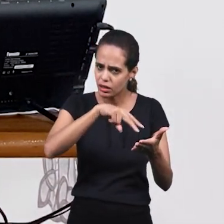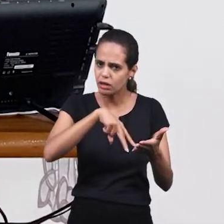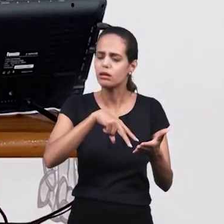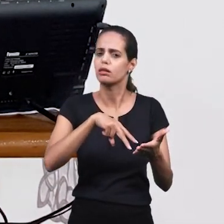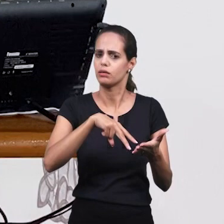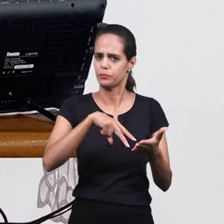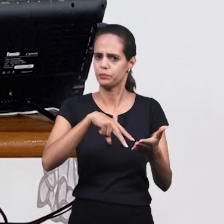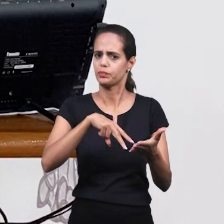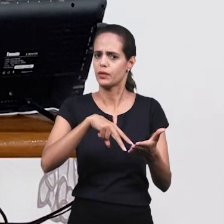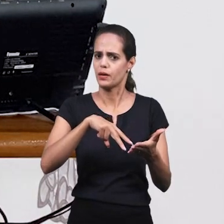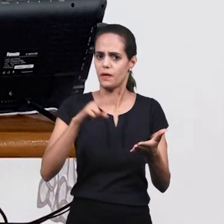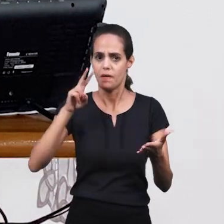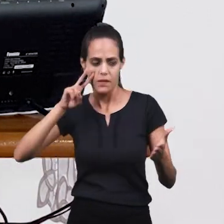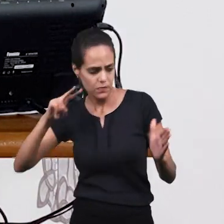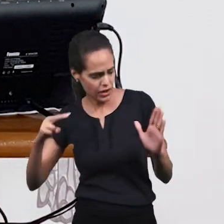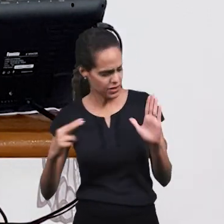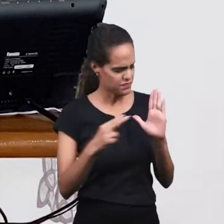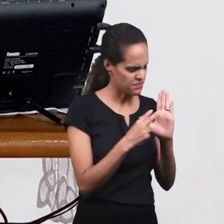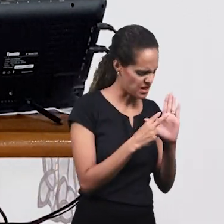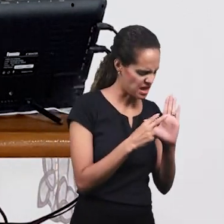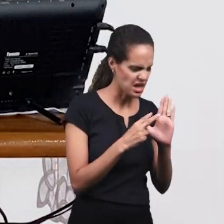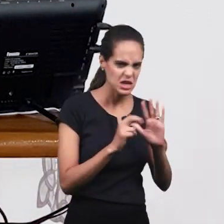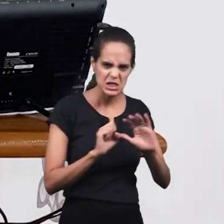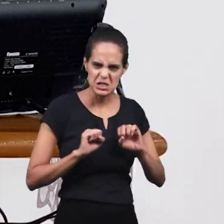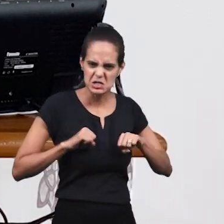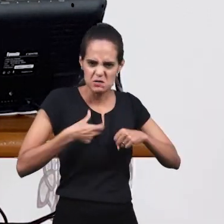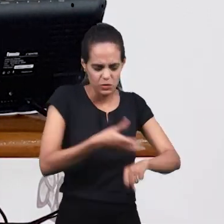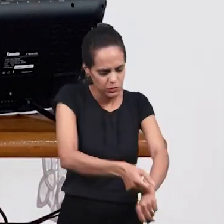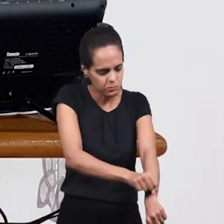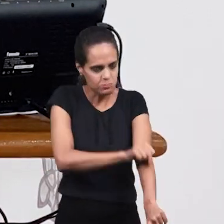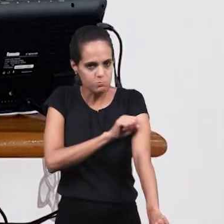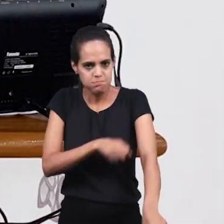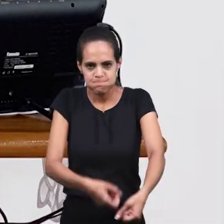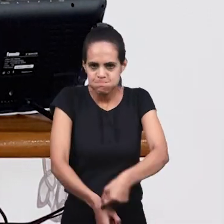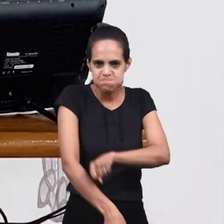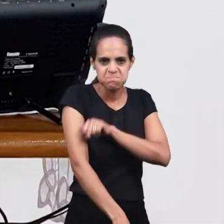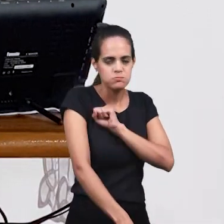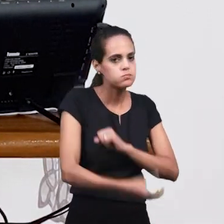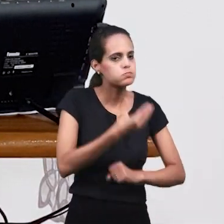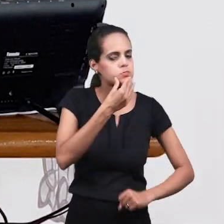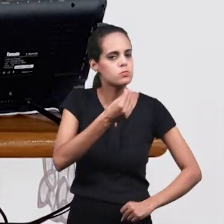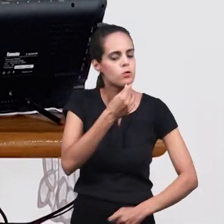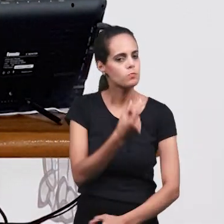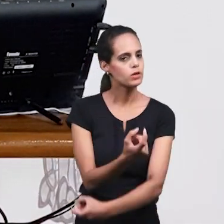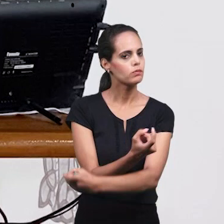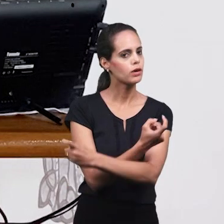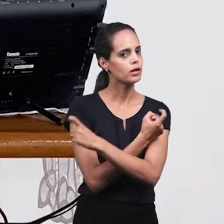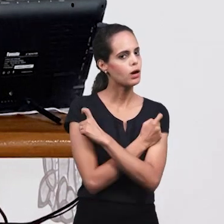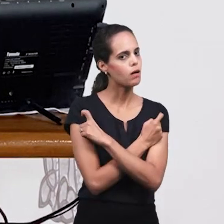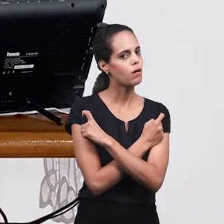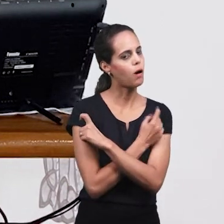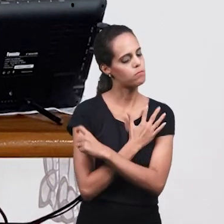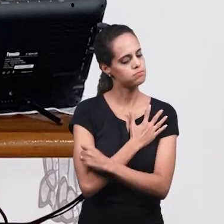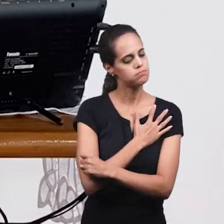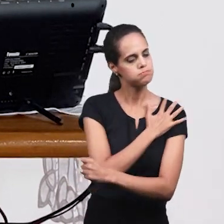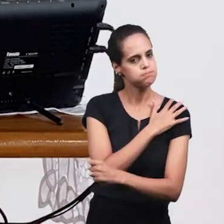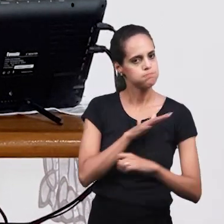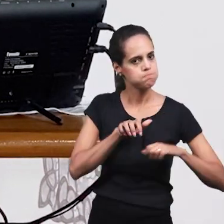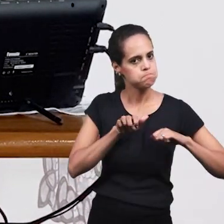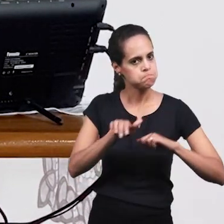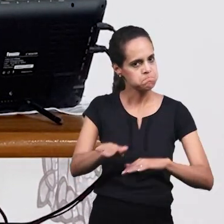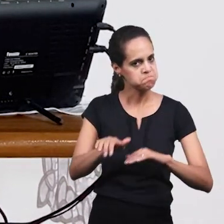tous les chars, tous les commandants, tous les chevaux, tout ce qu'il avait pour empêcher